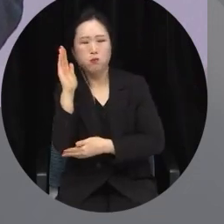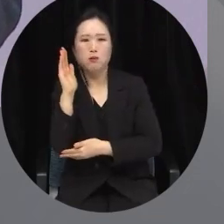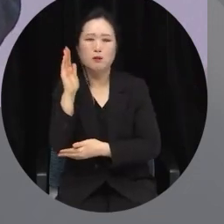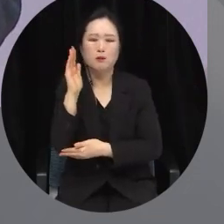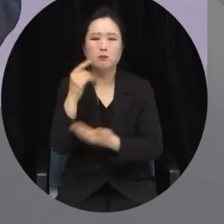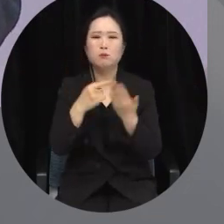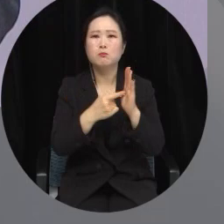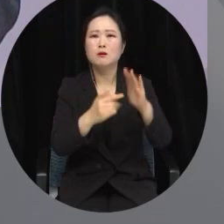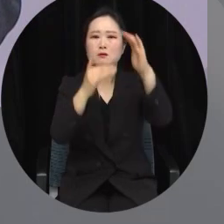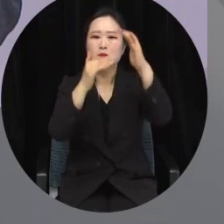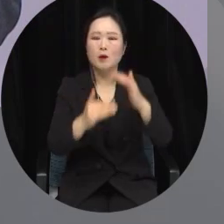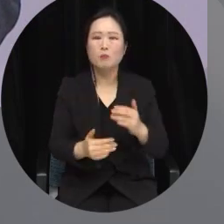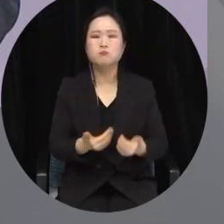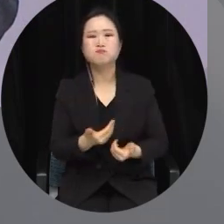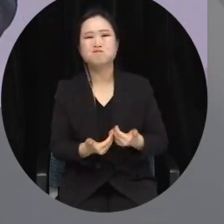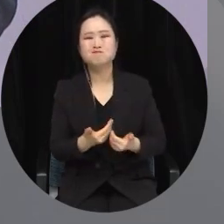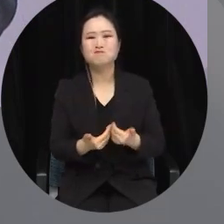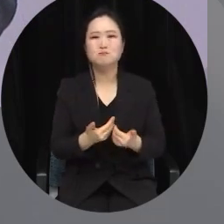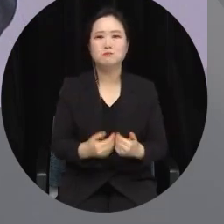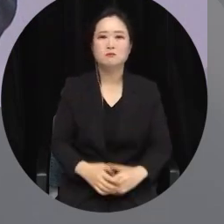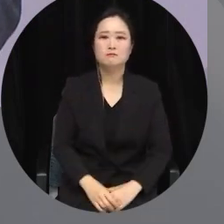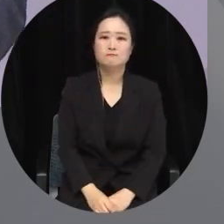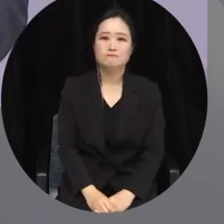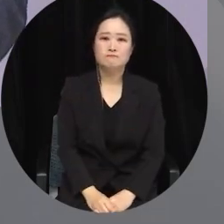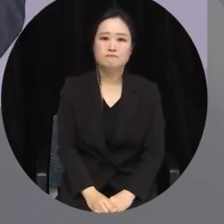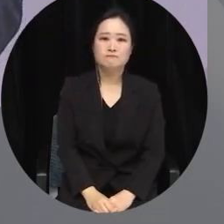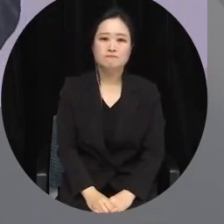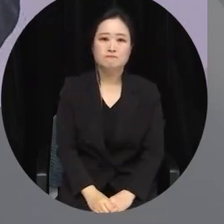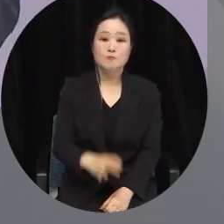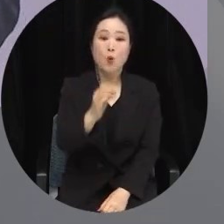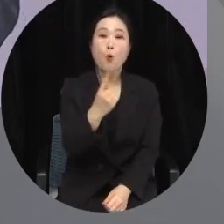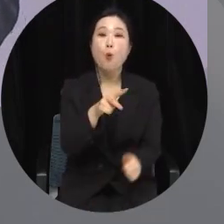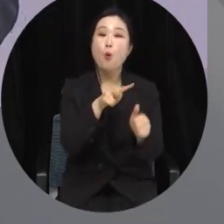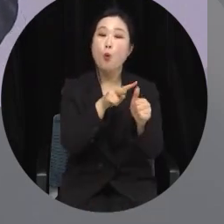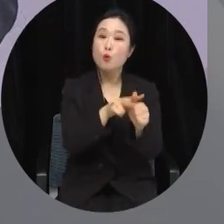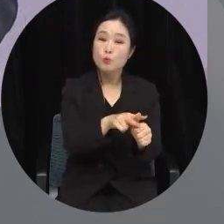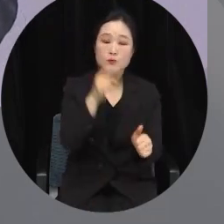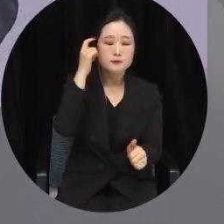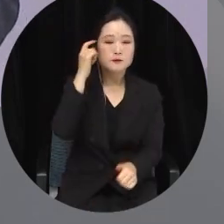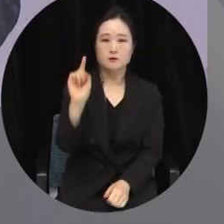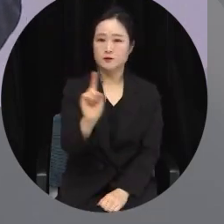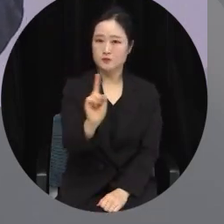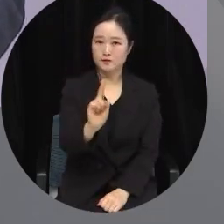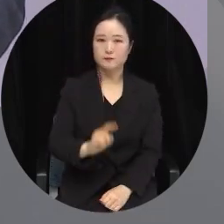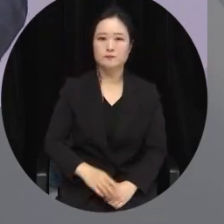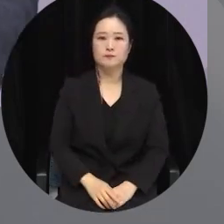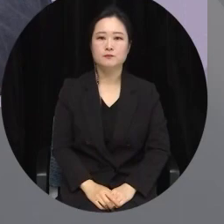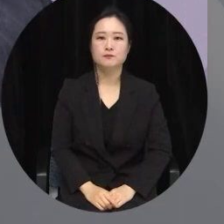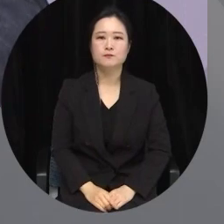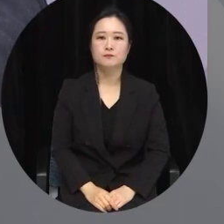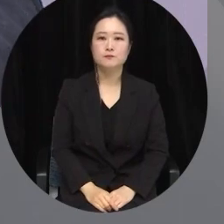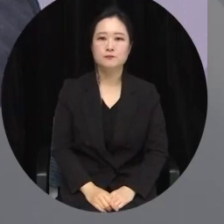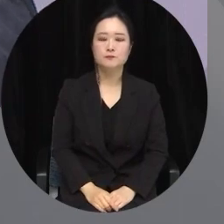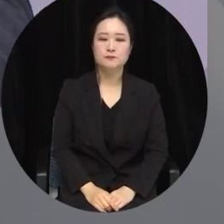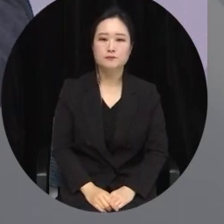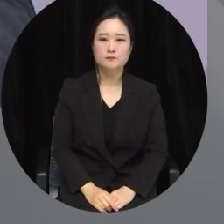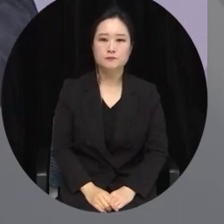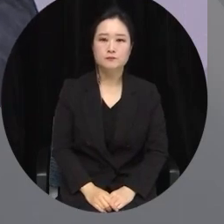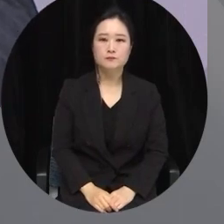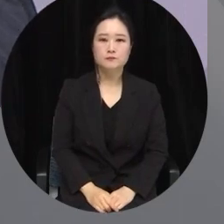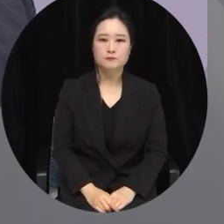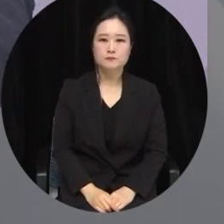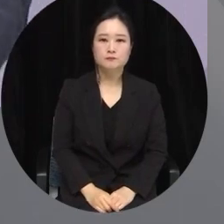이와 관련돼서 혹시 우리 후보께서 어떤 좀 판단을 갖고 계시는지 듣고 싶습니다. 예,